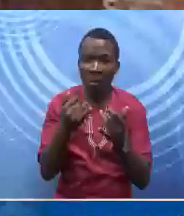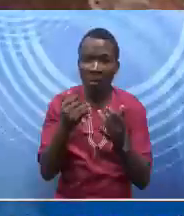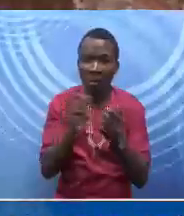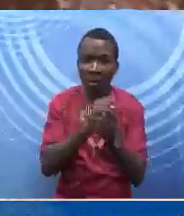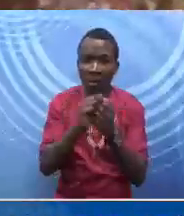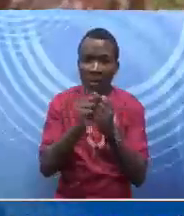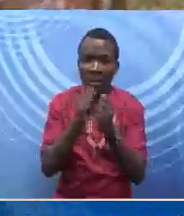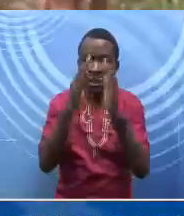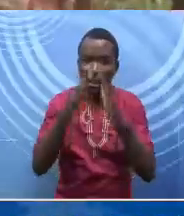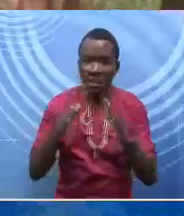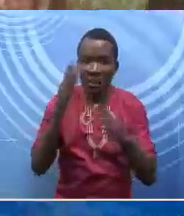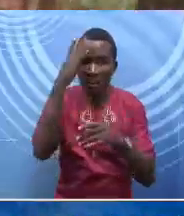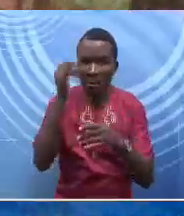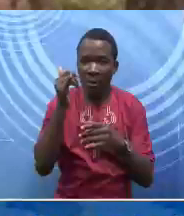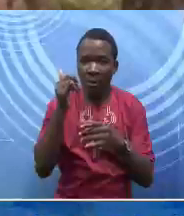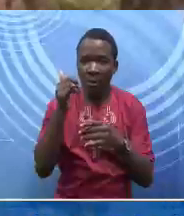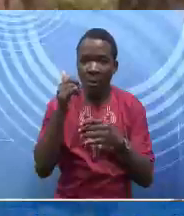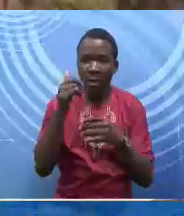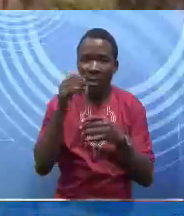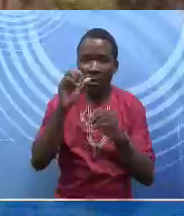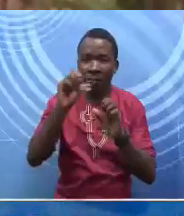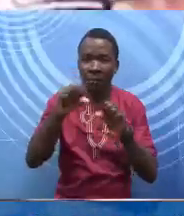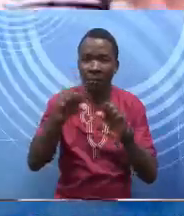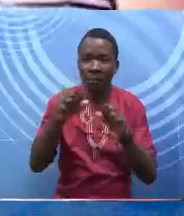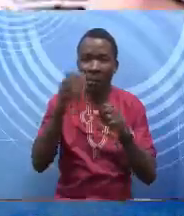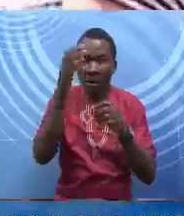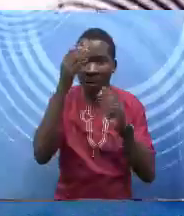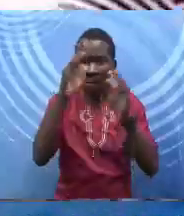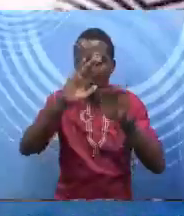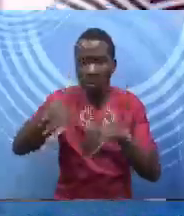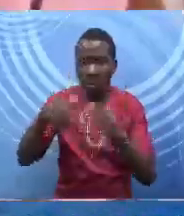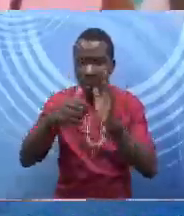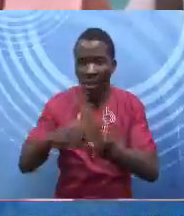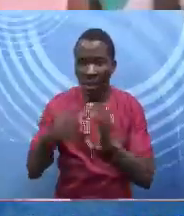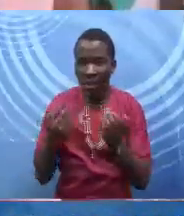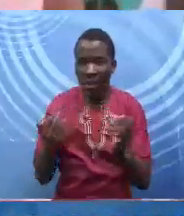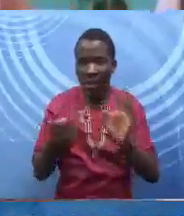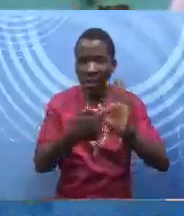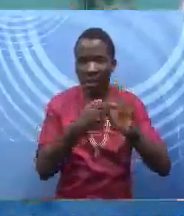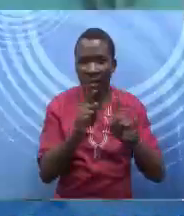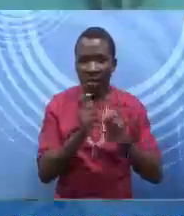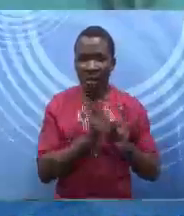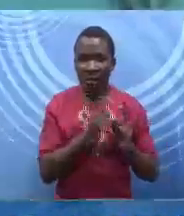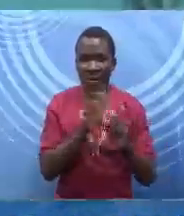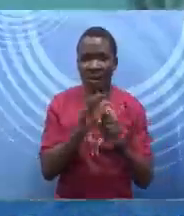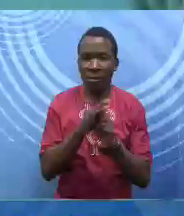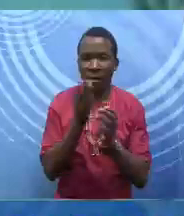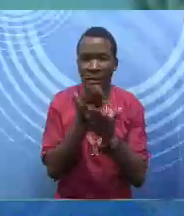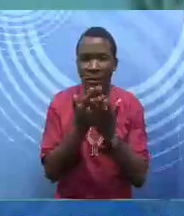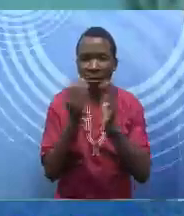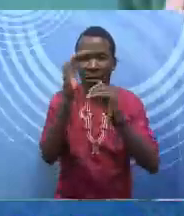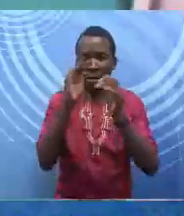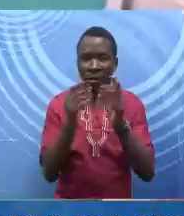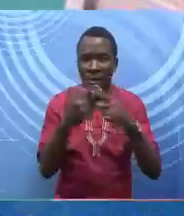kubera gutoteza uwo musaza. Usibye kuba akarengane aba bana bakagaragaza ndetse n'agahinda kenshi, bagasaba ko inzego